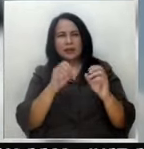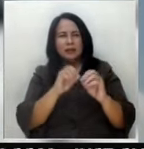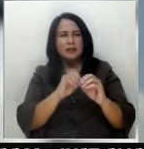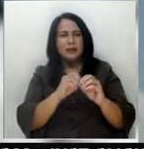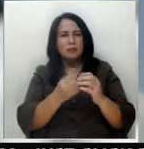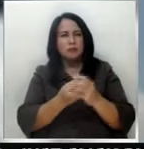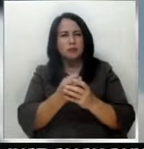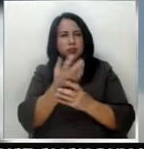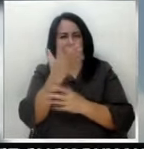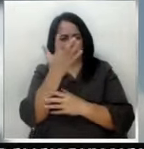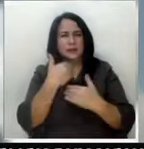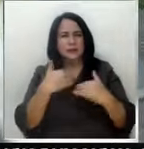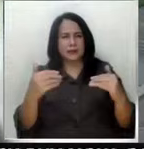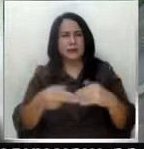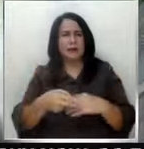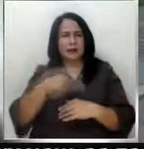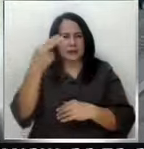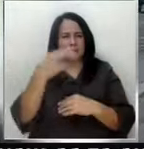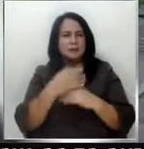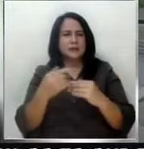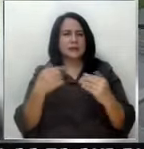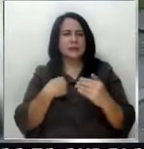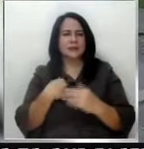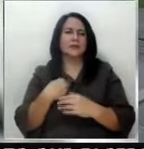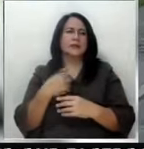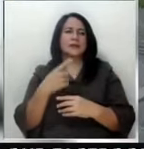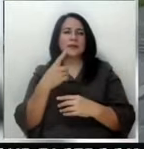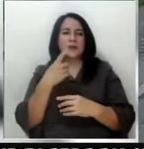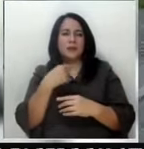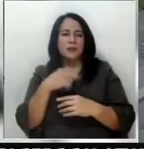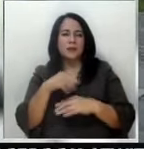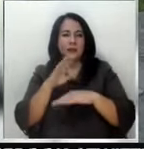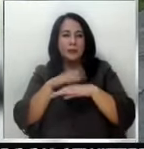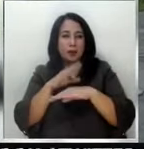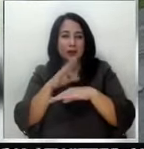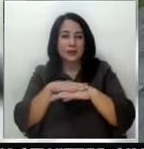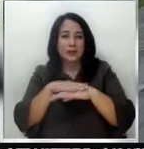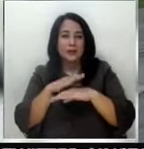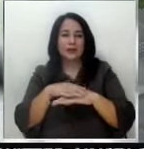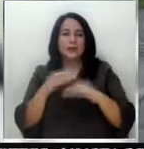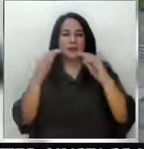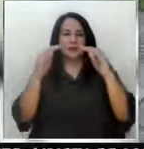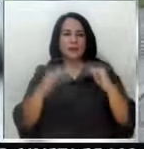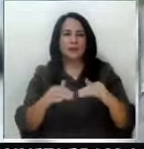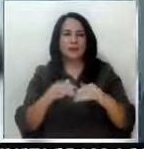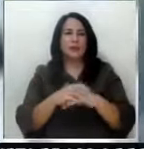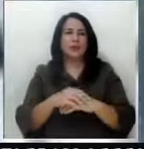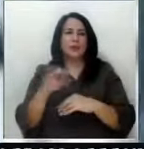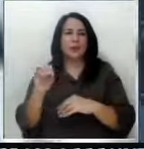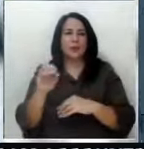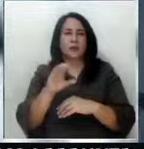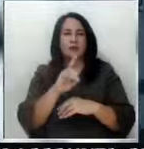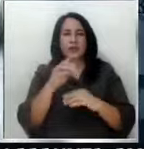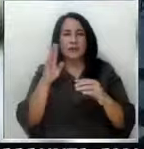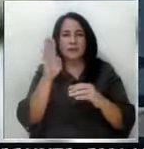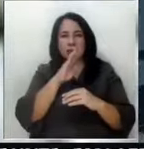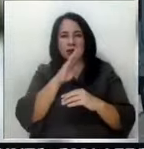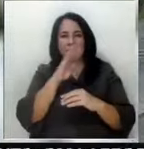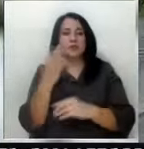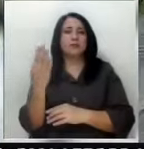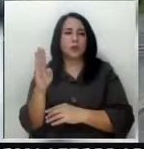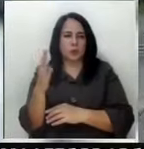sulfur dioxide. Mula naman sa red alert, ibinaba na rin ng Office of Civil Defense Bicol sa blue alert